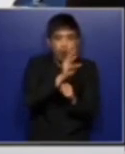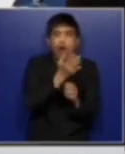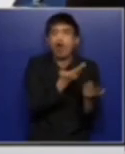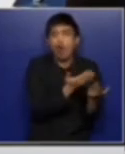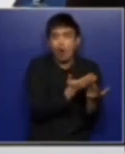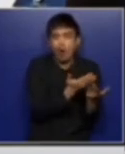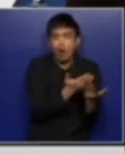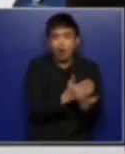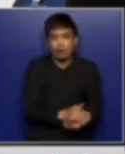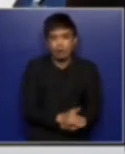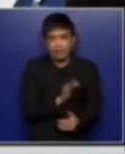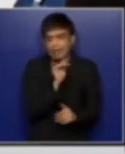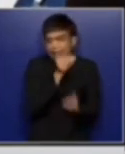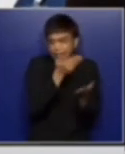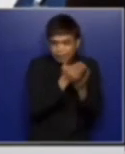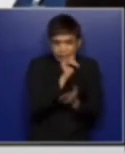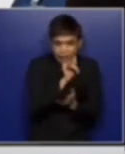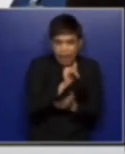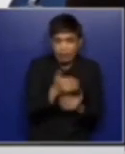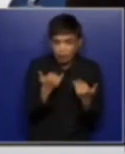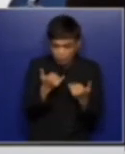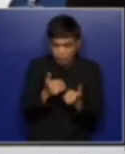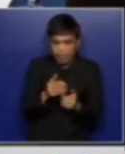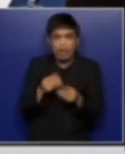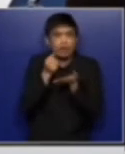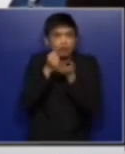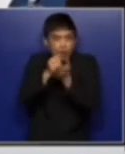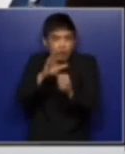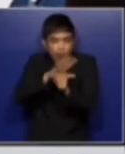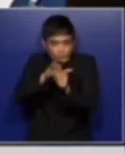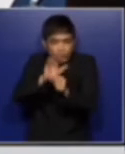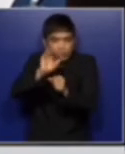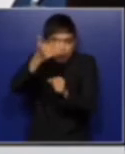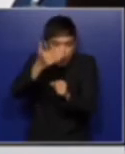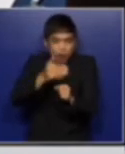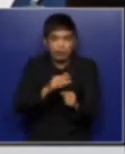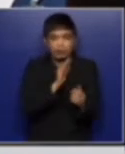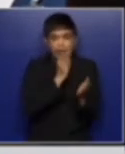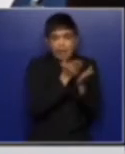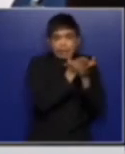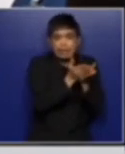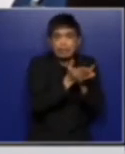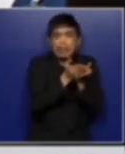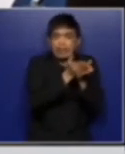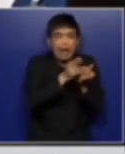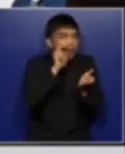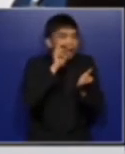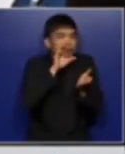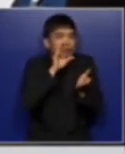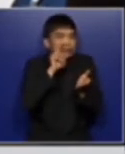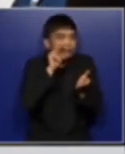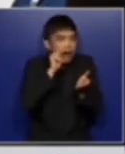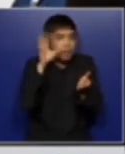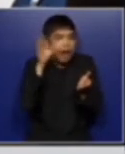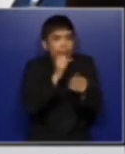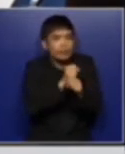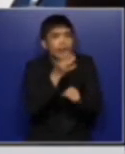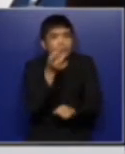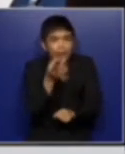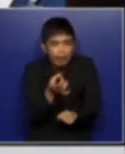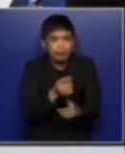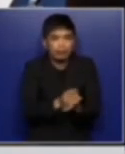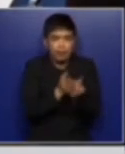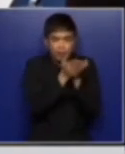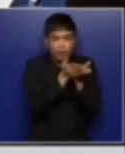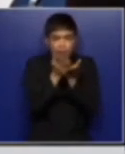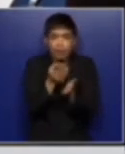จะไปลบกับใครครับวันนี้ลบกับโควิดยังไม่ชนะเลยจะเรือน้ำไปลบกับใครครับมันชะลอได้ครับเรือน้ำสองลำเนี่ย